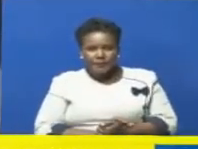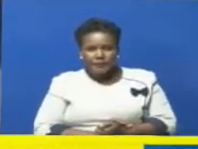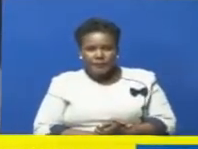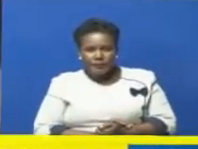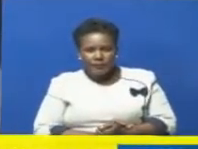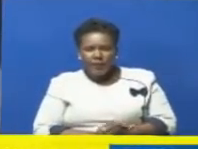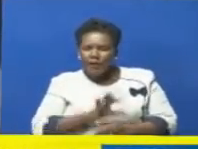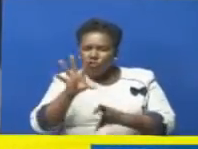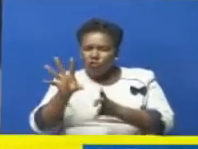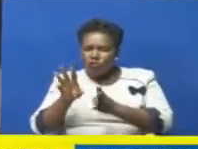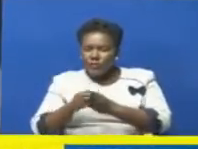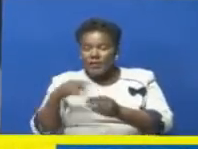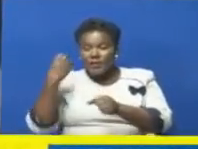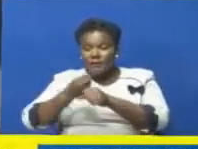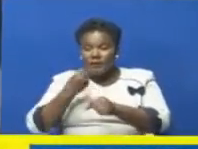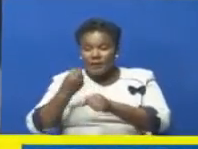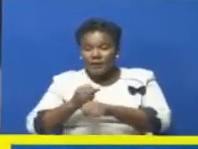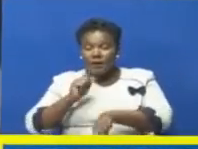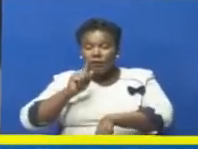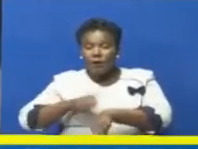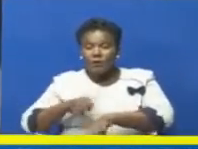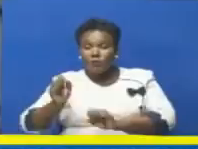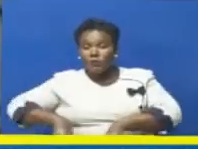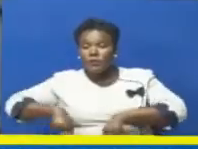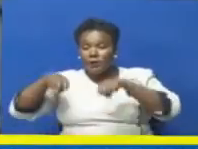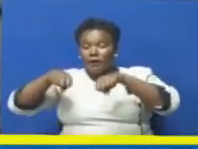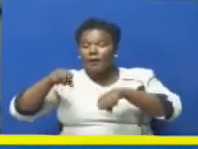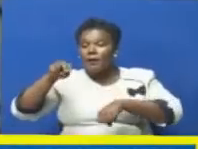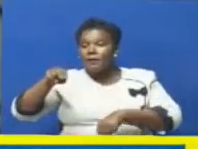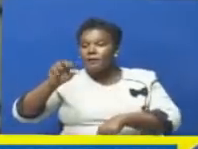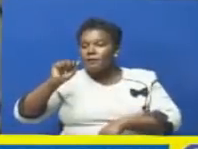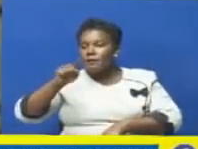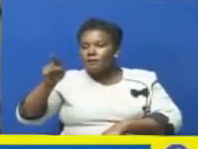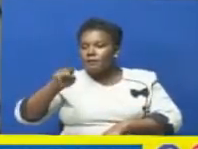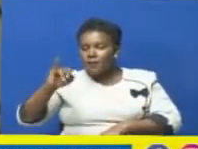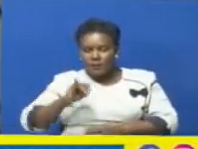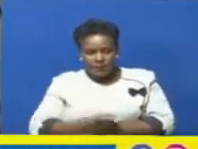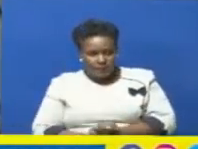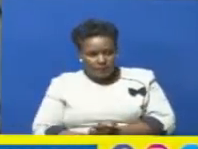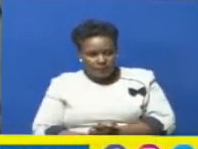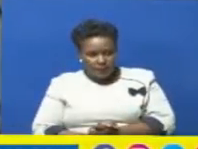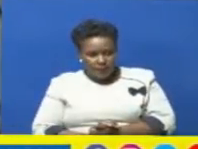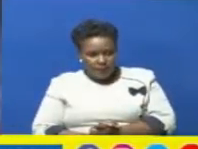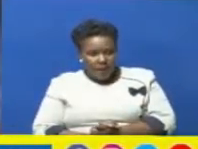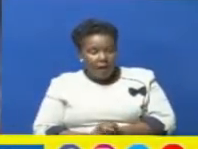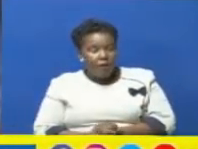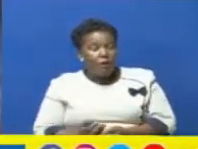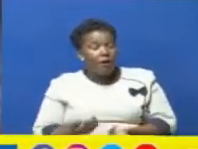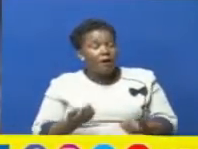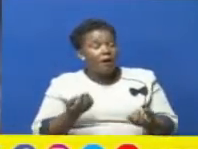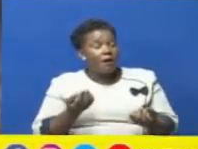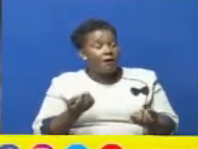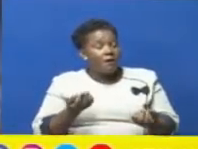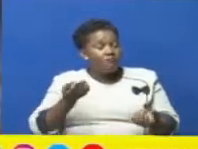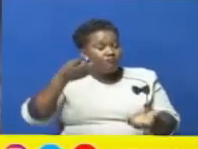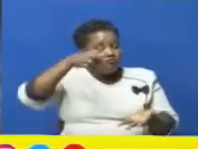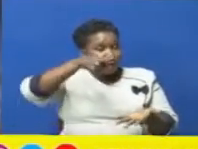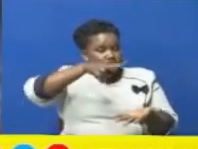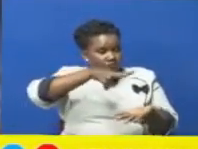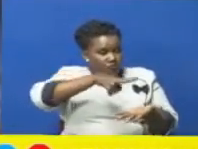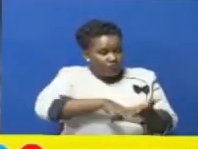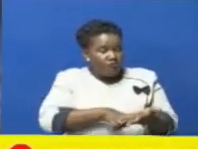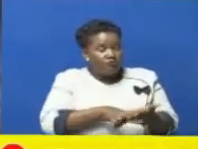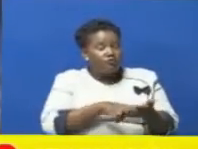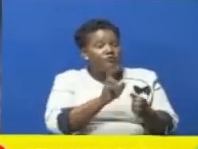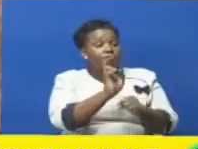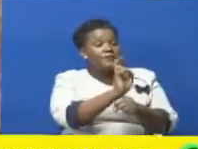za utawala wa Nazi chini ya uongozi wa Adolf Hitler ilimtia hatiani mtuhumiwa mmoja mwenye umri wa miaka 93 ambaye alikuwa mlinzi kwenye